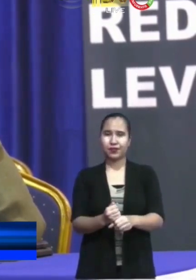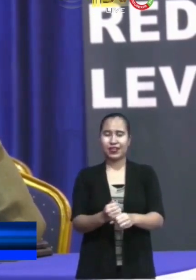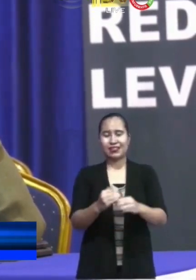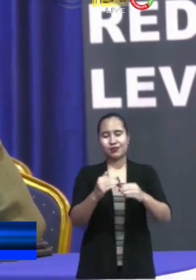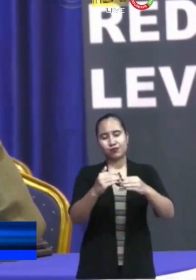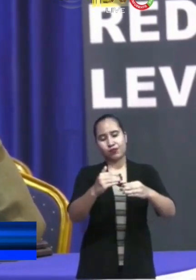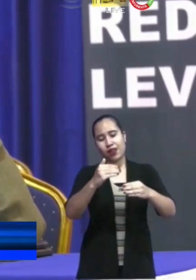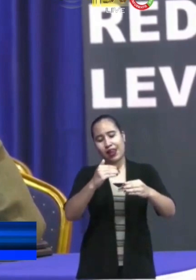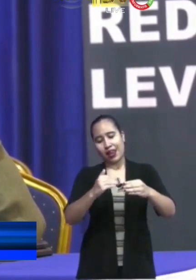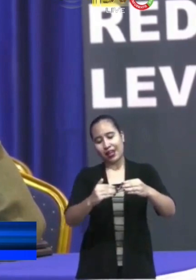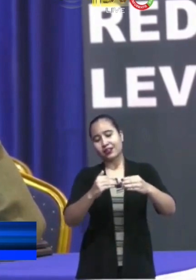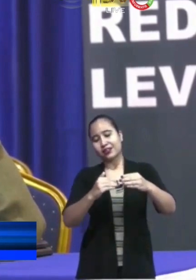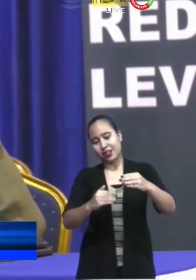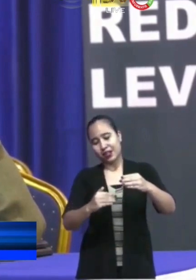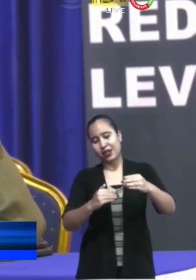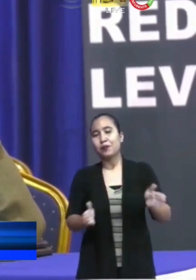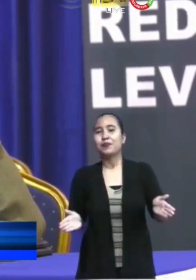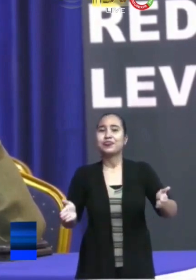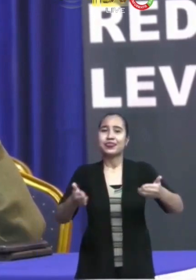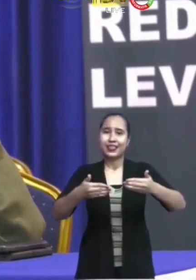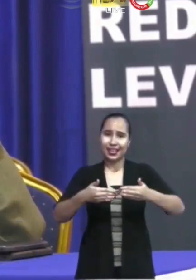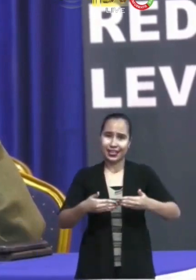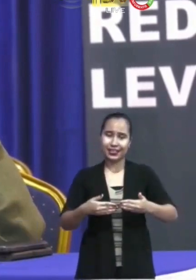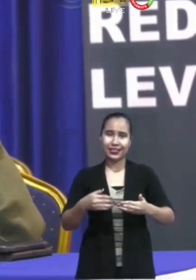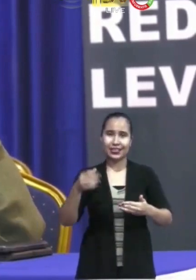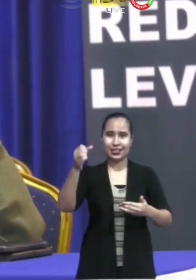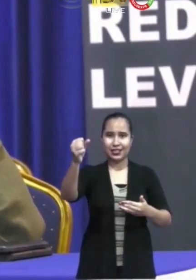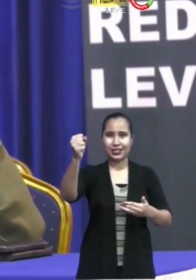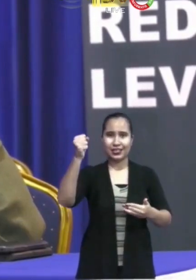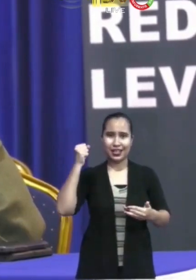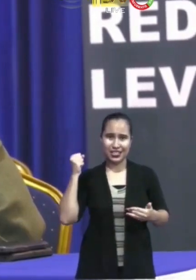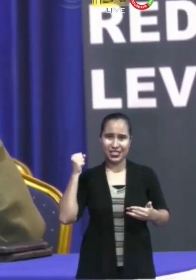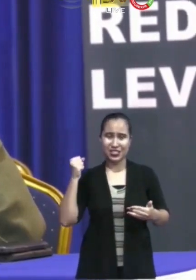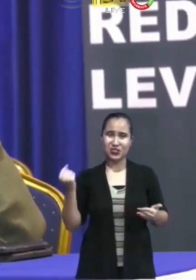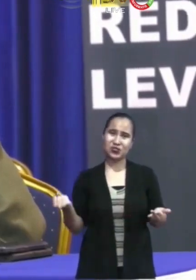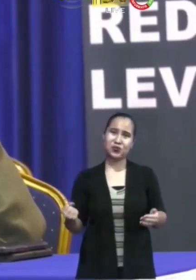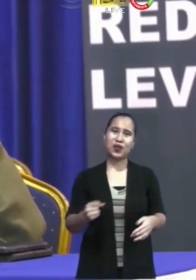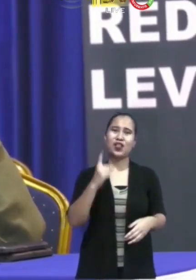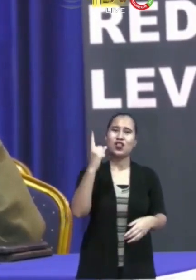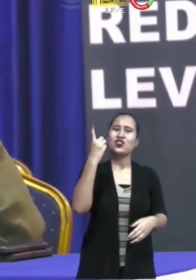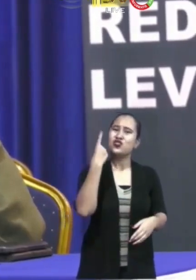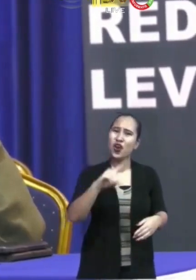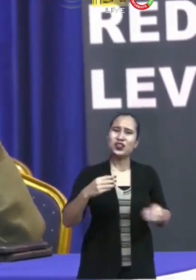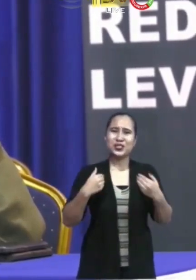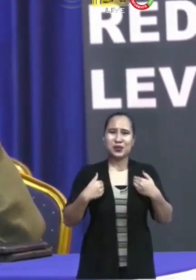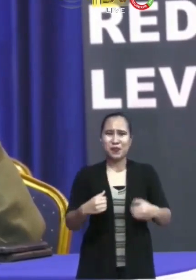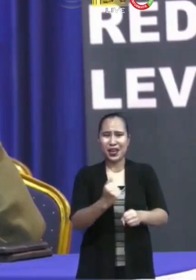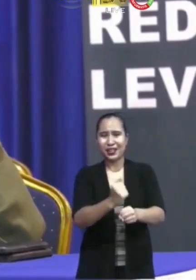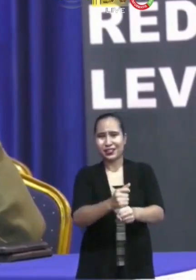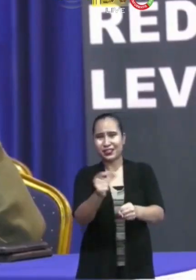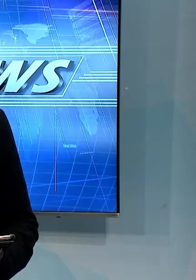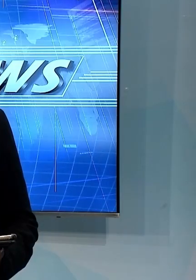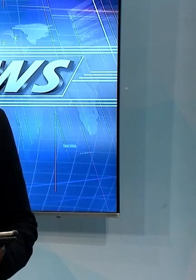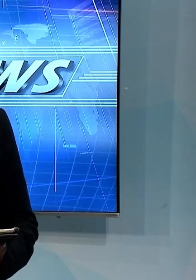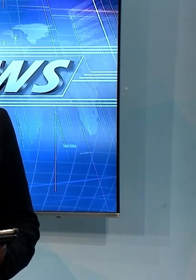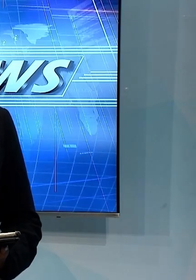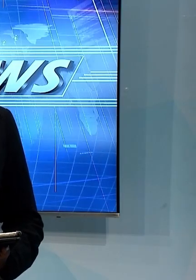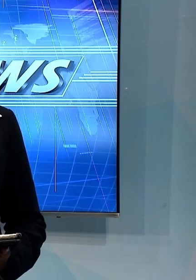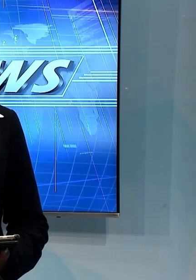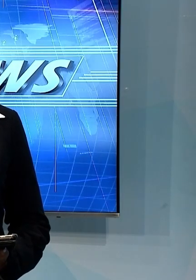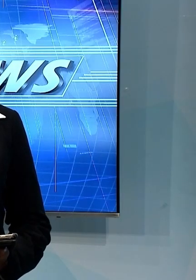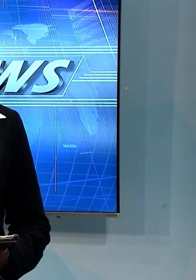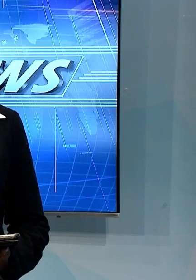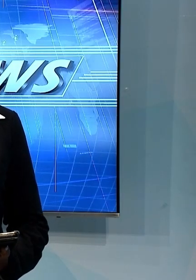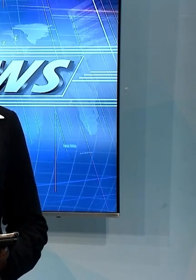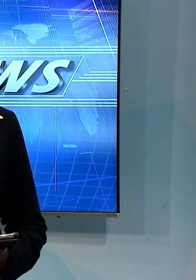die gaan langzamerhand allemaal dicht. Casino's met duizenden werkers gaan dicht en daarvoor moet de opvang komen.